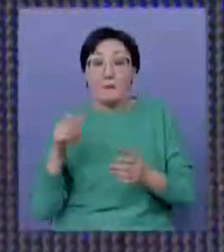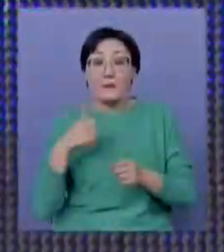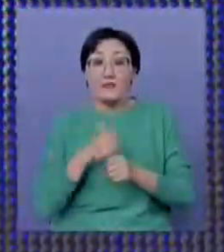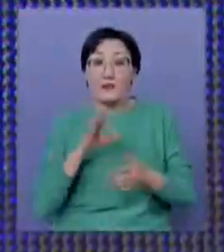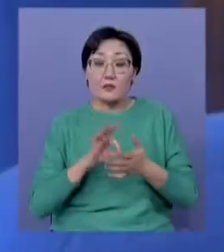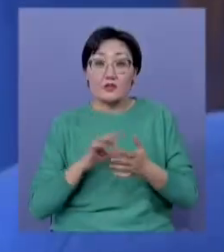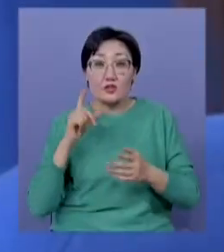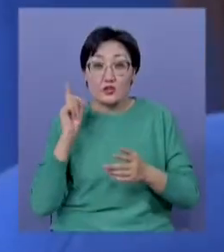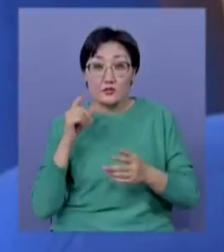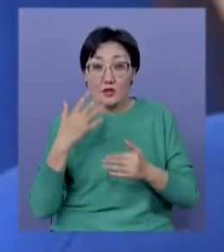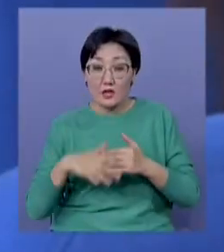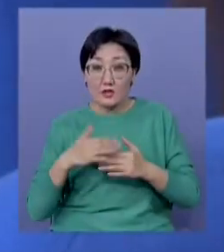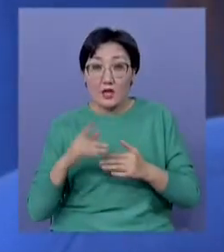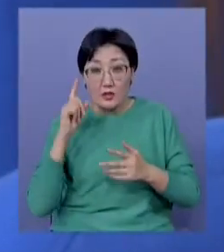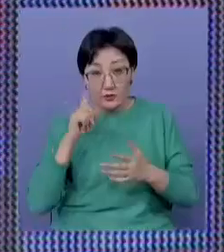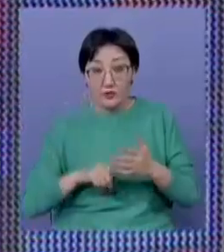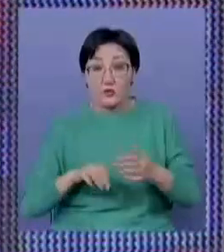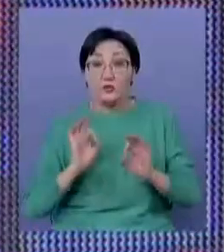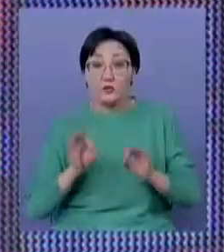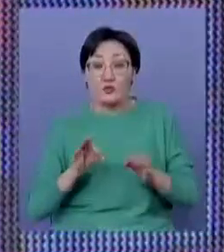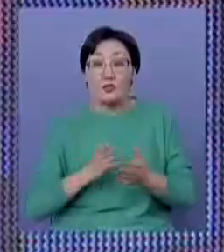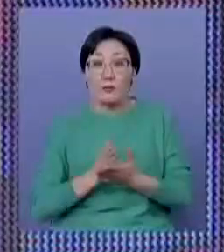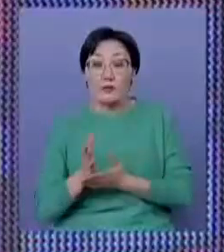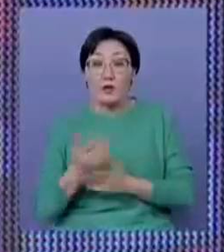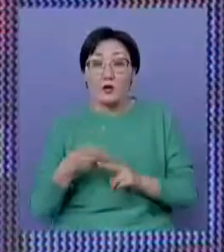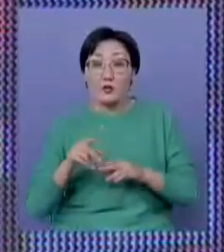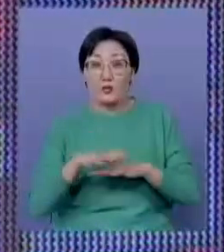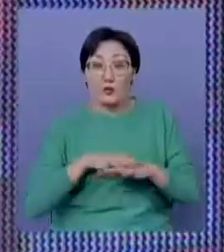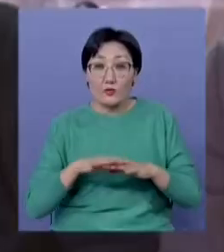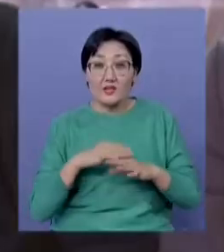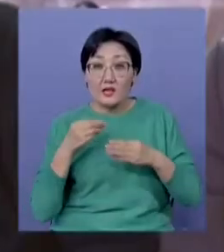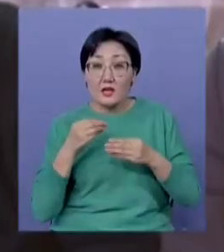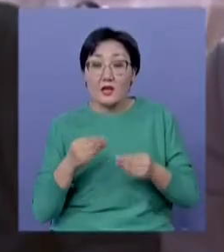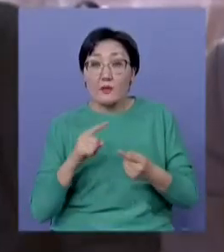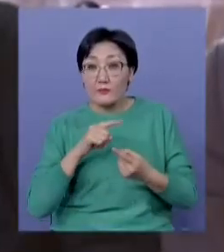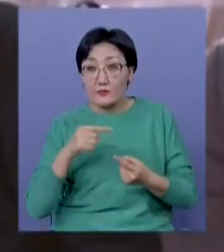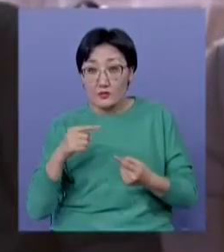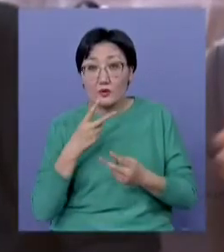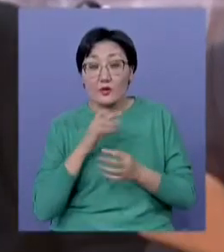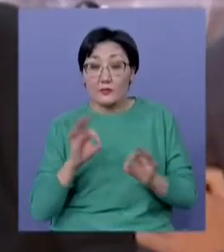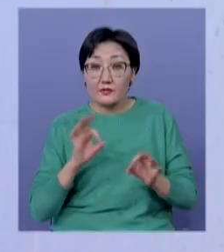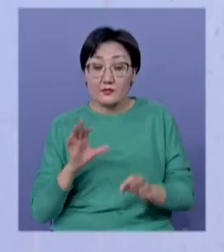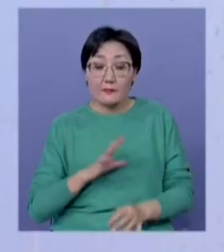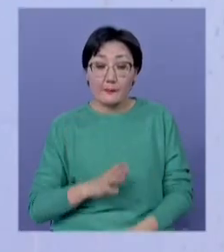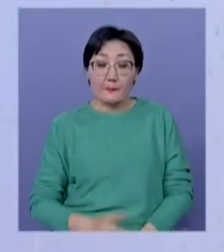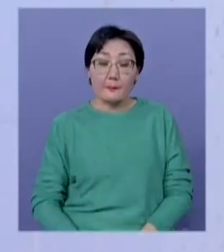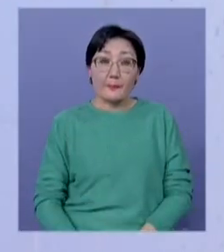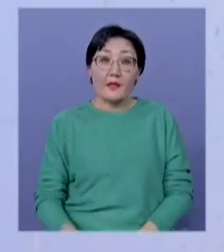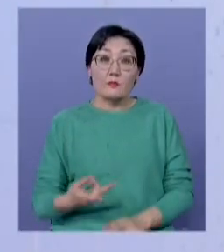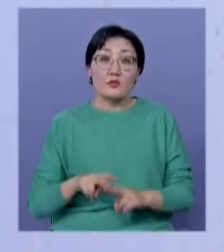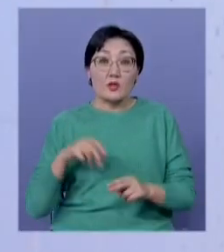жастар арасында дінге деген көзқарасты дұрыс қалыптастырып, оның қоғамға келтіретін зиянын түсіндіру. Ең бастысы бұл